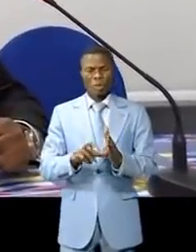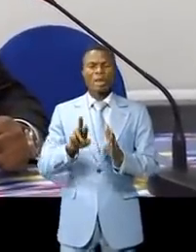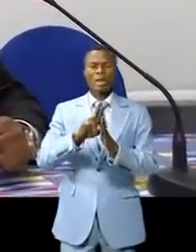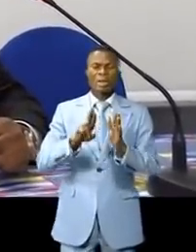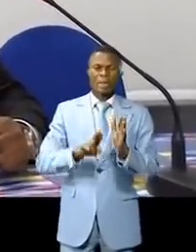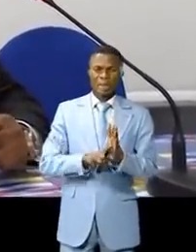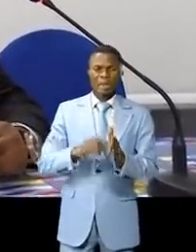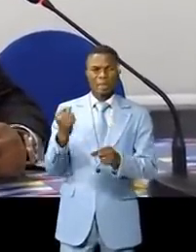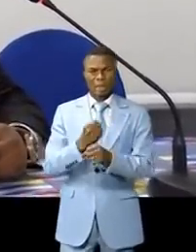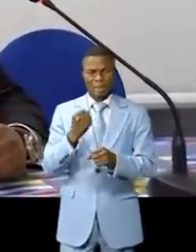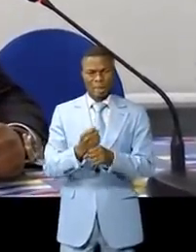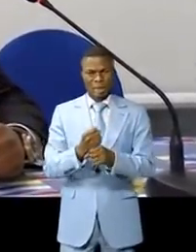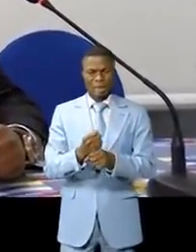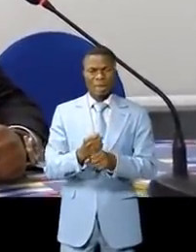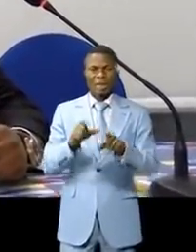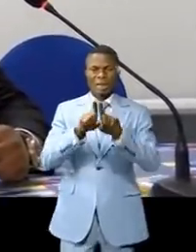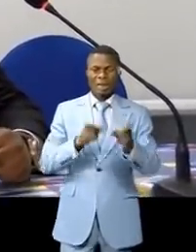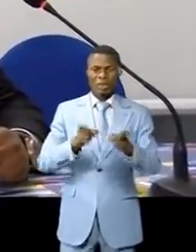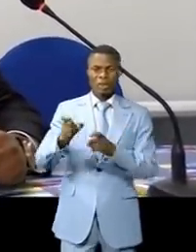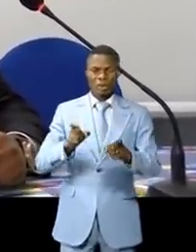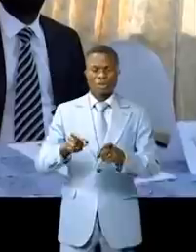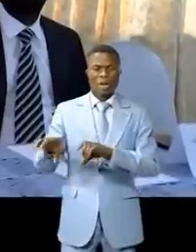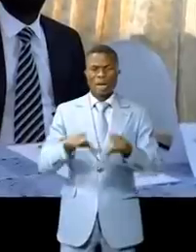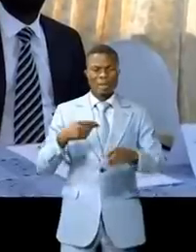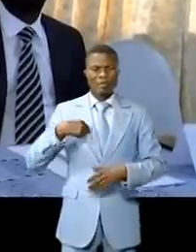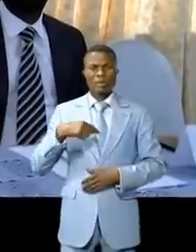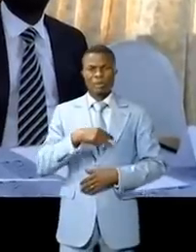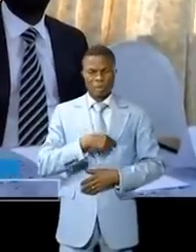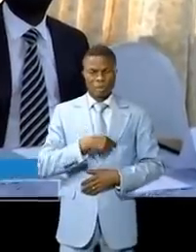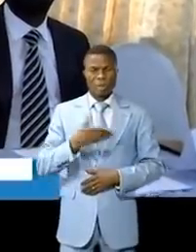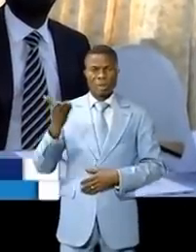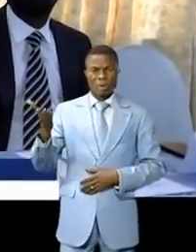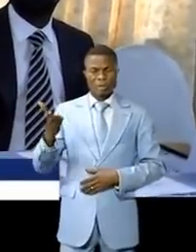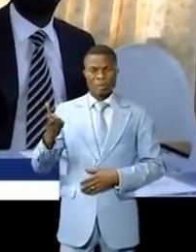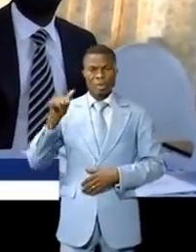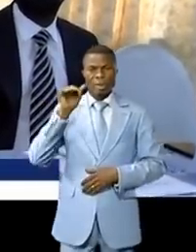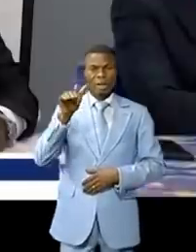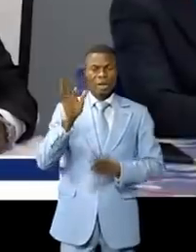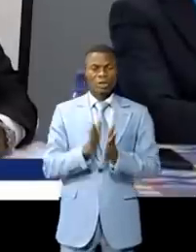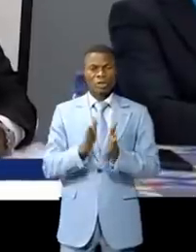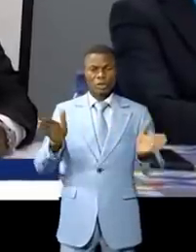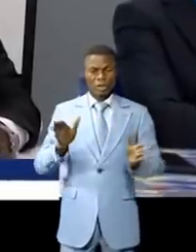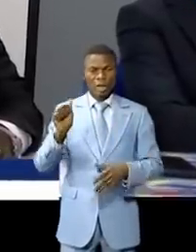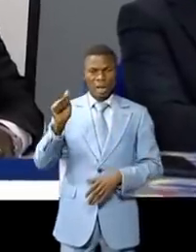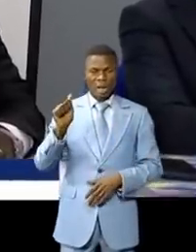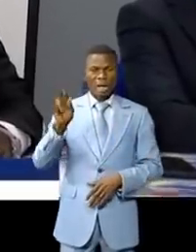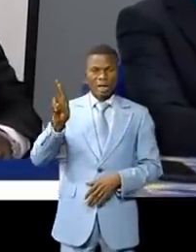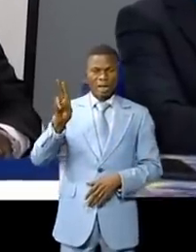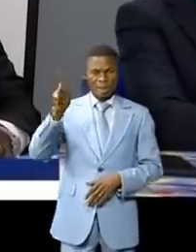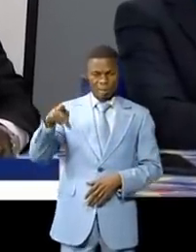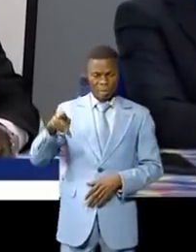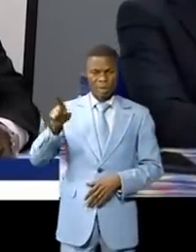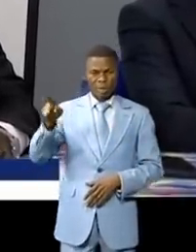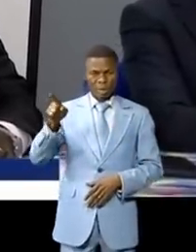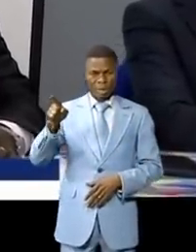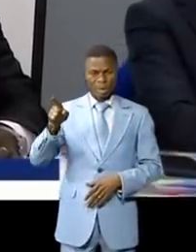réglementaires guidant notre action. De son côté, le DG des RMP, Célestin Kouzoundissa,